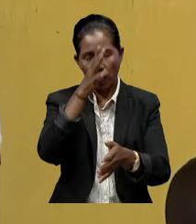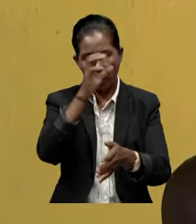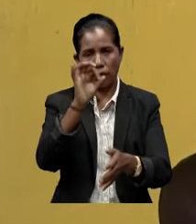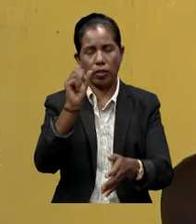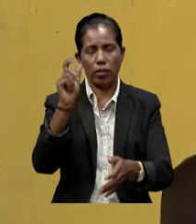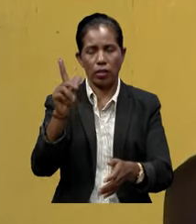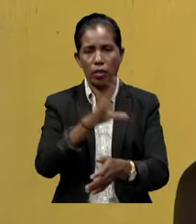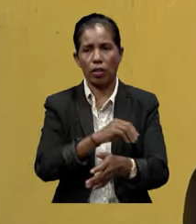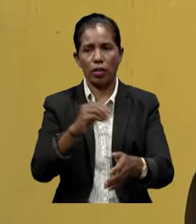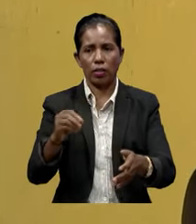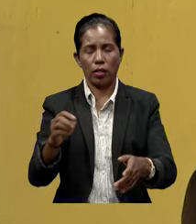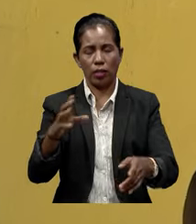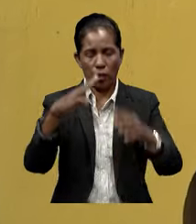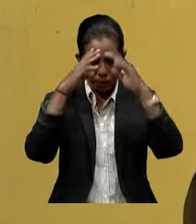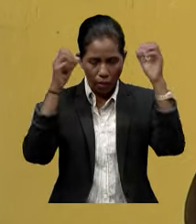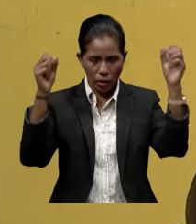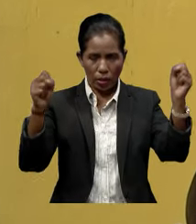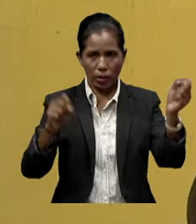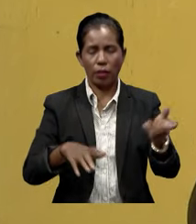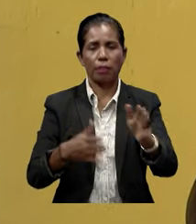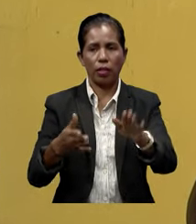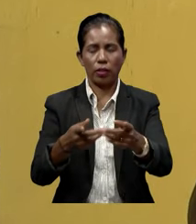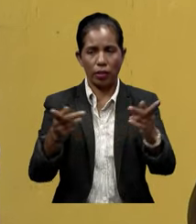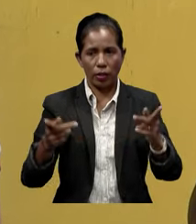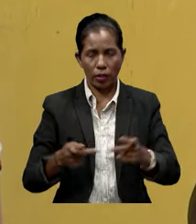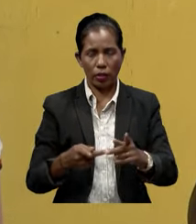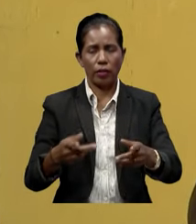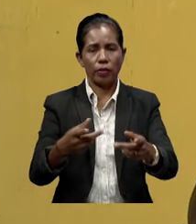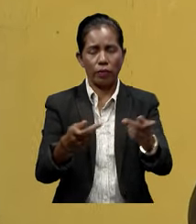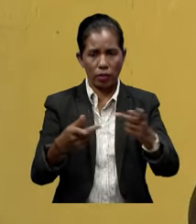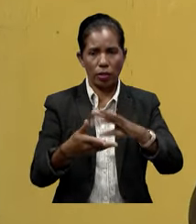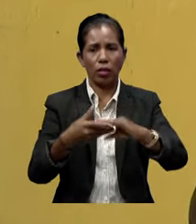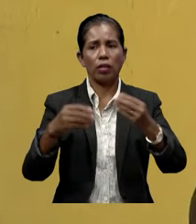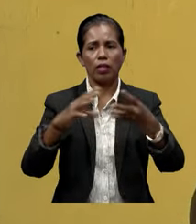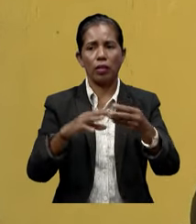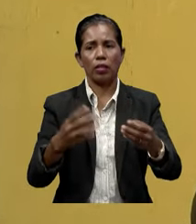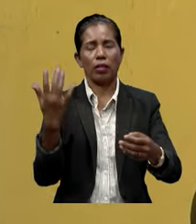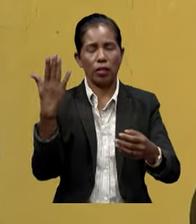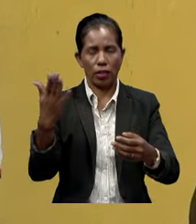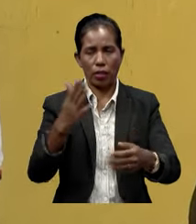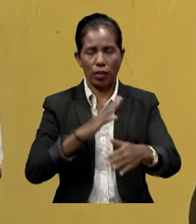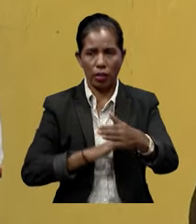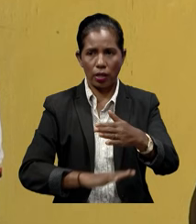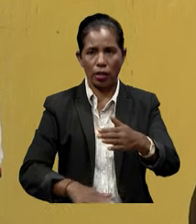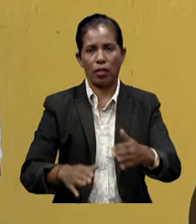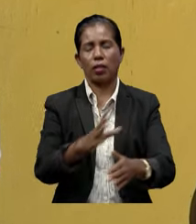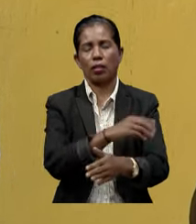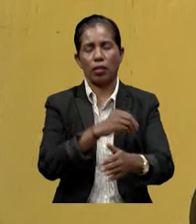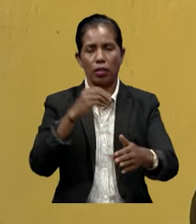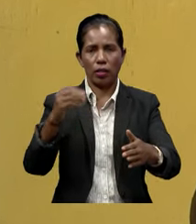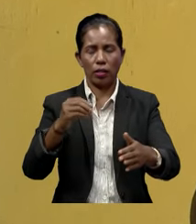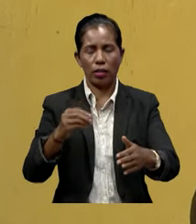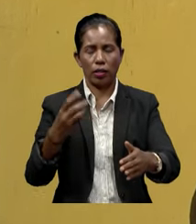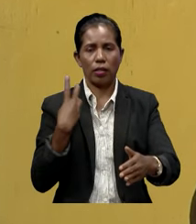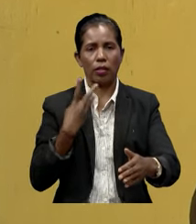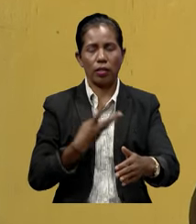itani leader bo presiden di Kuala Lumpur Fatin mate ba rai rai story ida ha horis itani leader bo proklamator independensi itani